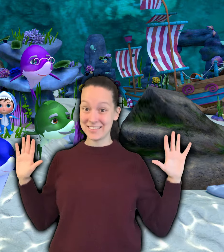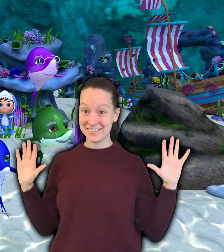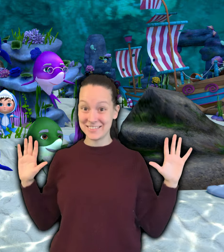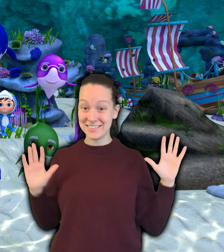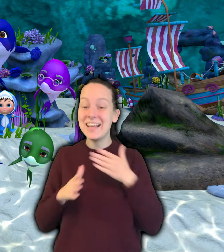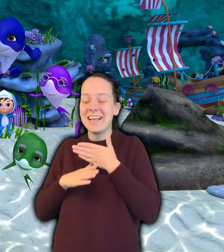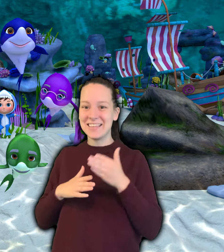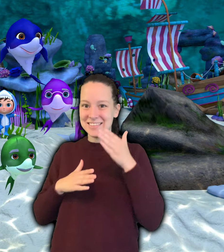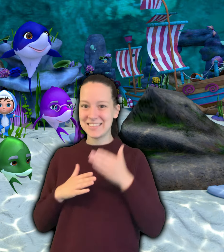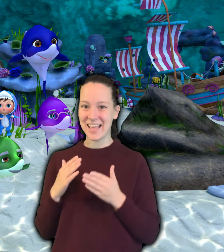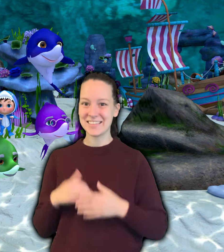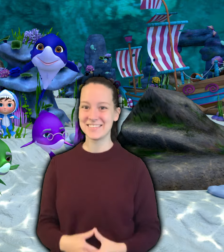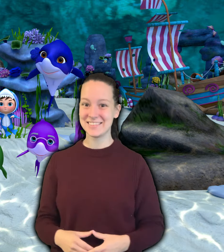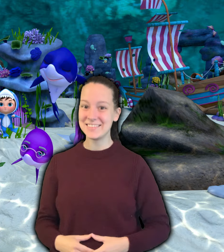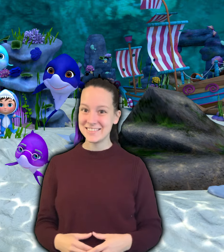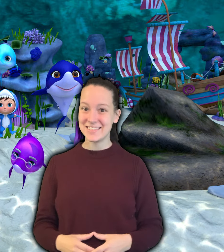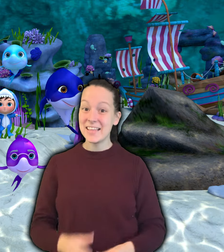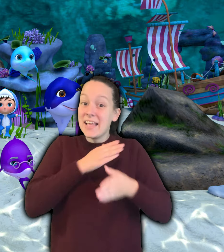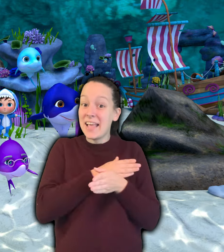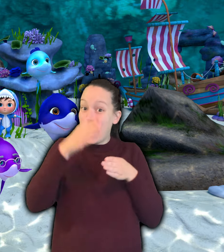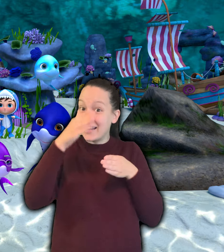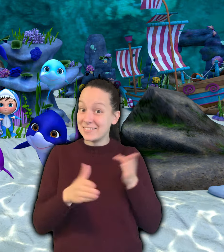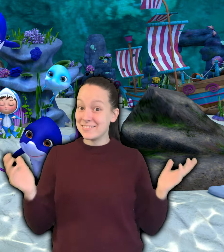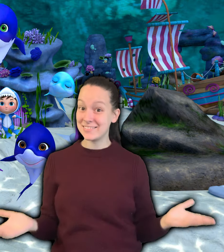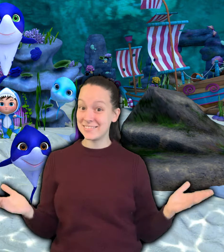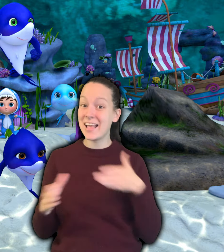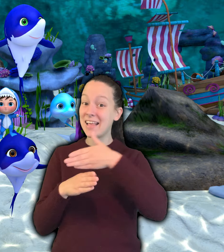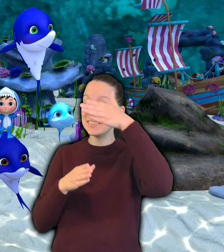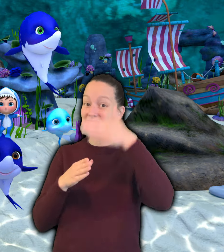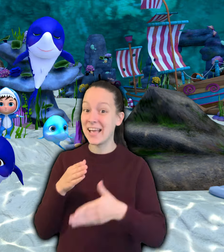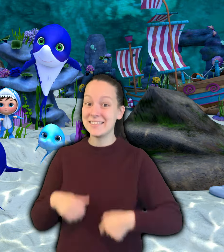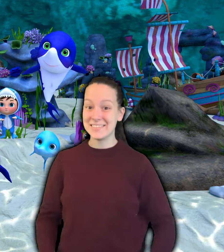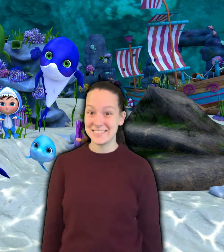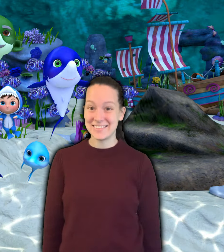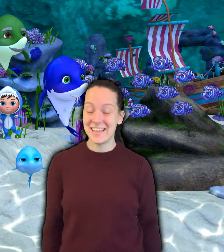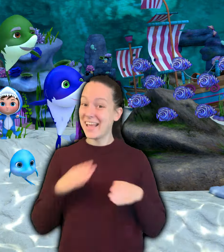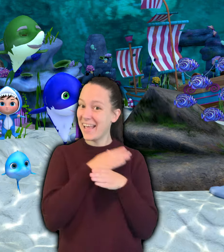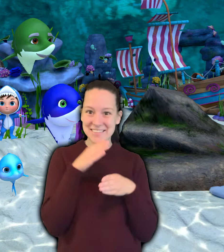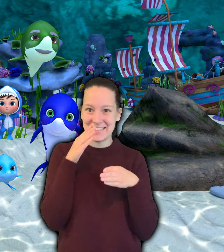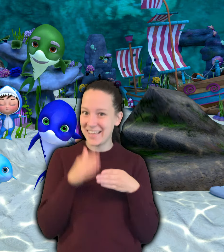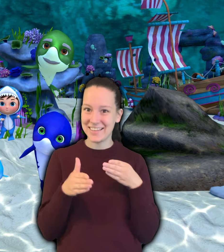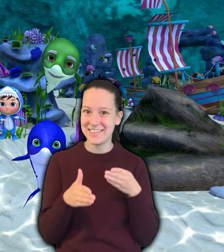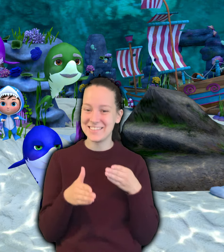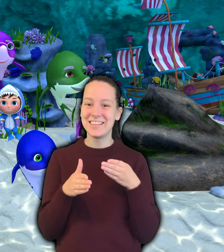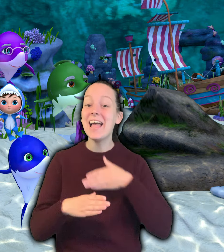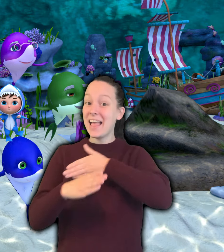終わり嬉しい楽しい驚